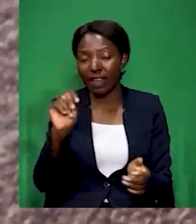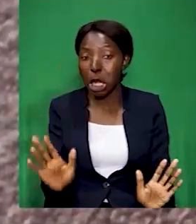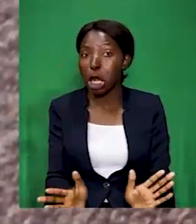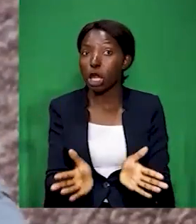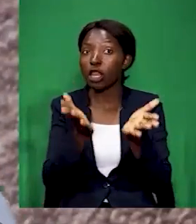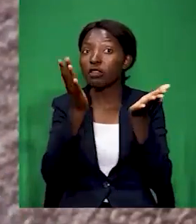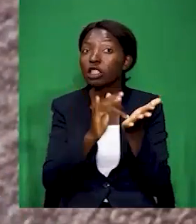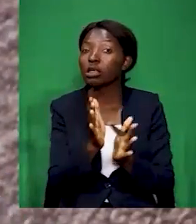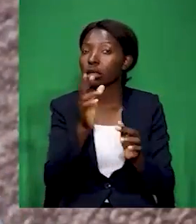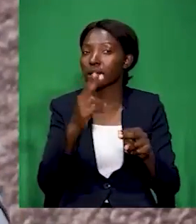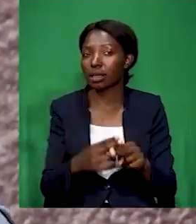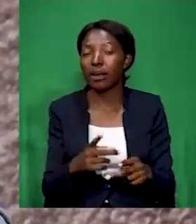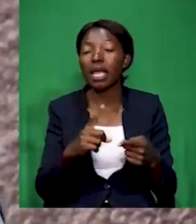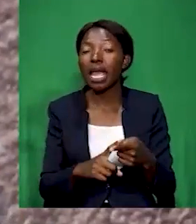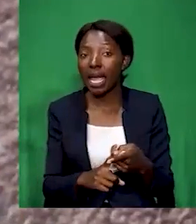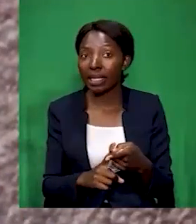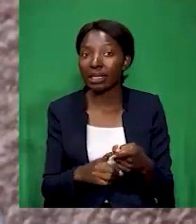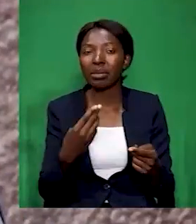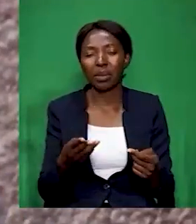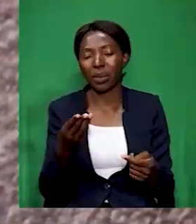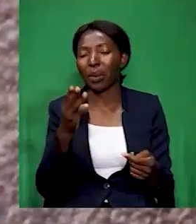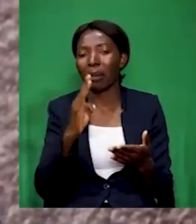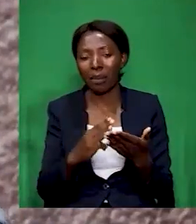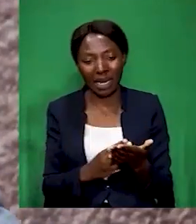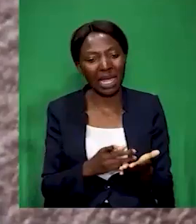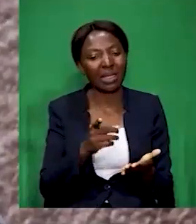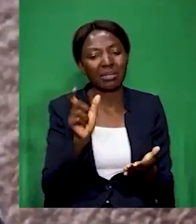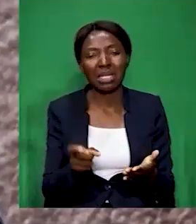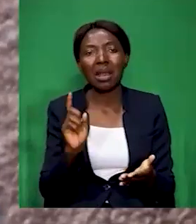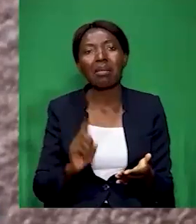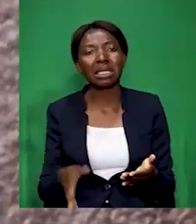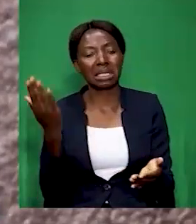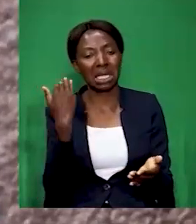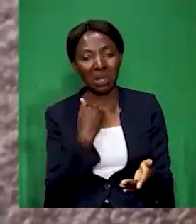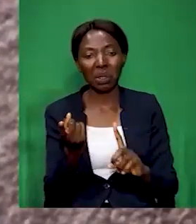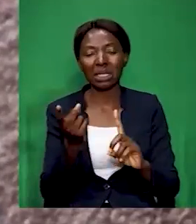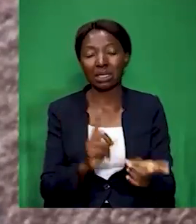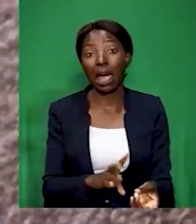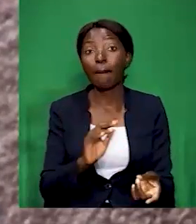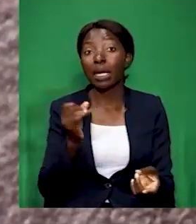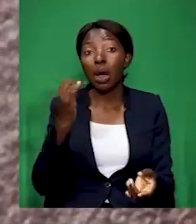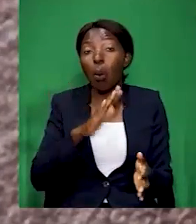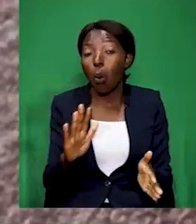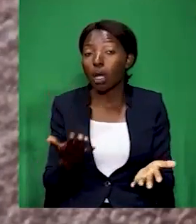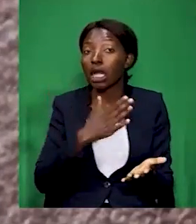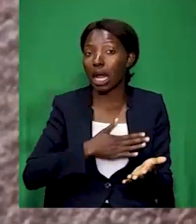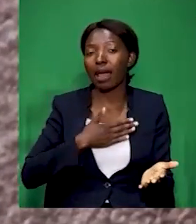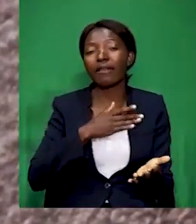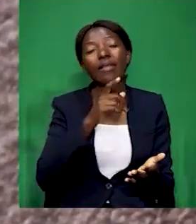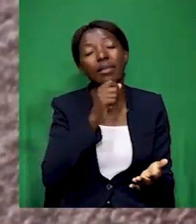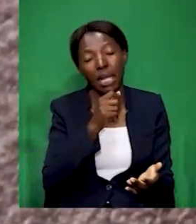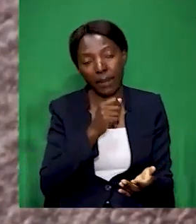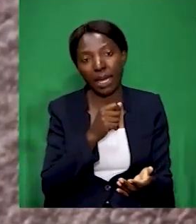ramwari zvakadaro zvokuti anorongerwa kunzi mukomana aya anofanira kuti afe but kana paine pfungwa inotifadza